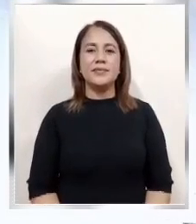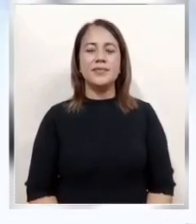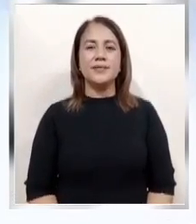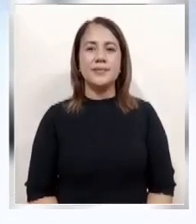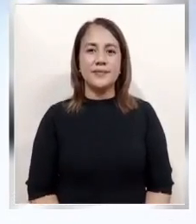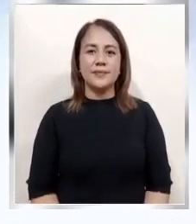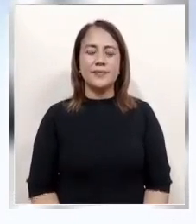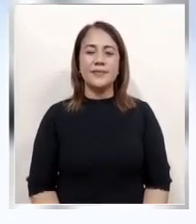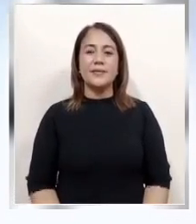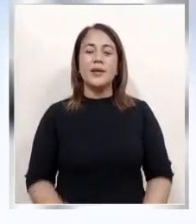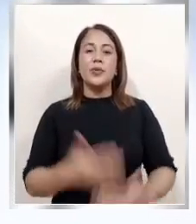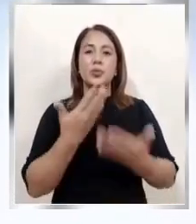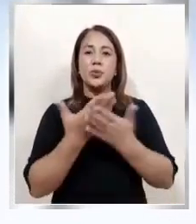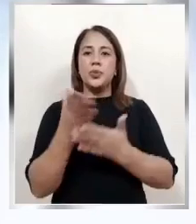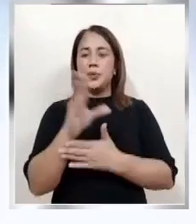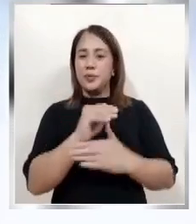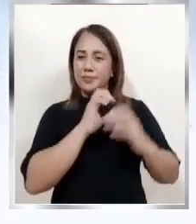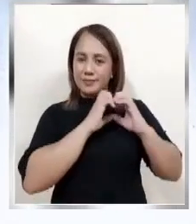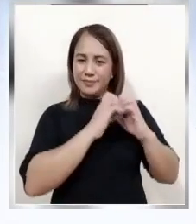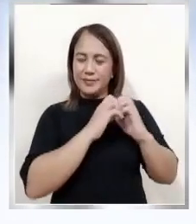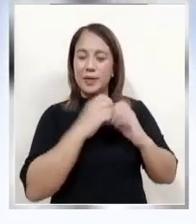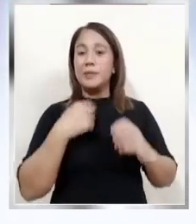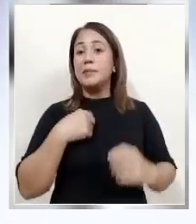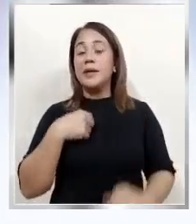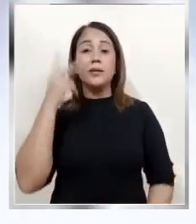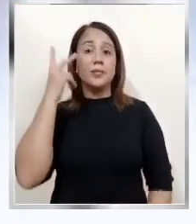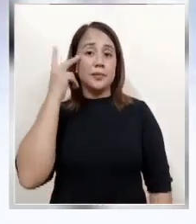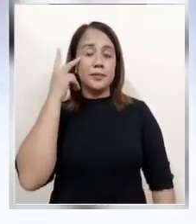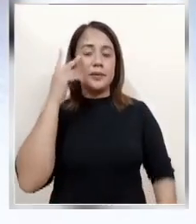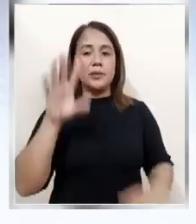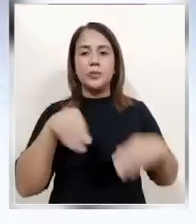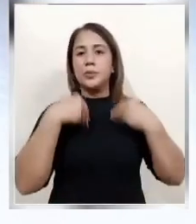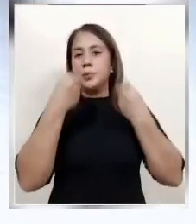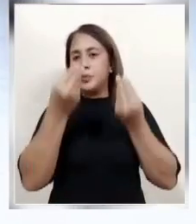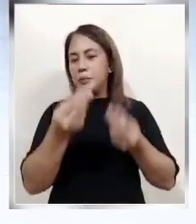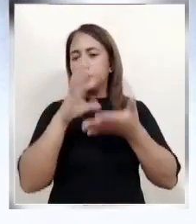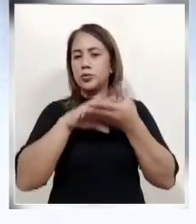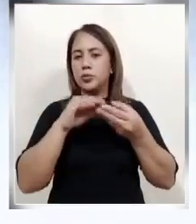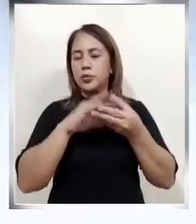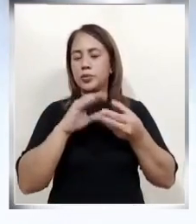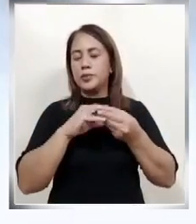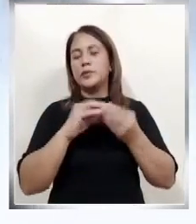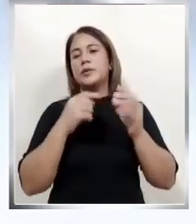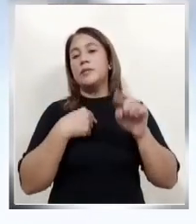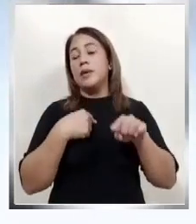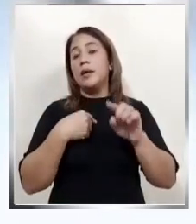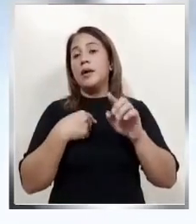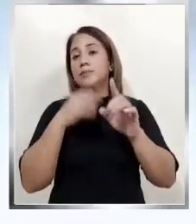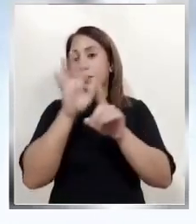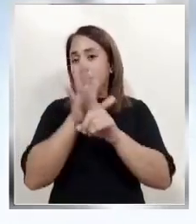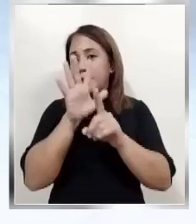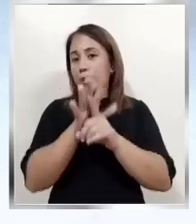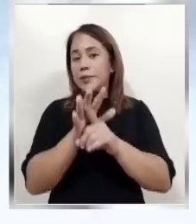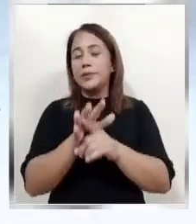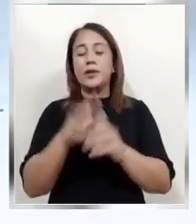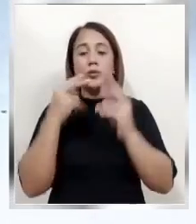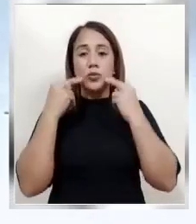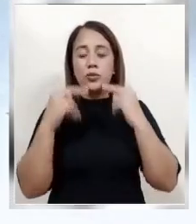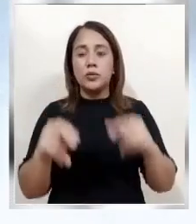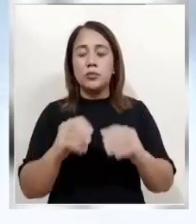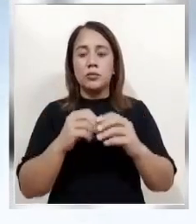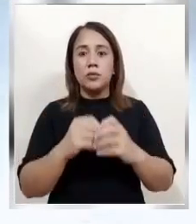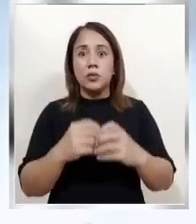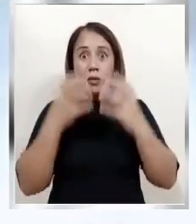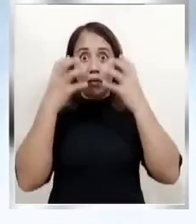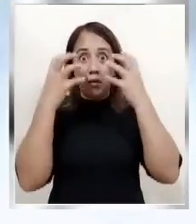Magandang gabi mga kapuso. Ako po ang inyong Kuya Kim na magbibigay sa inyo ng trivia sa likod ng mga trending na balita. Nanlaki ang mga mata ng isang guro sa Cagayan